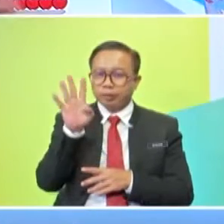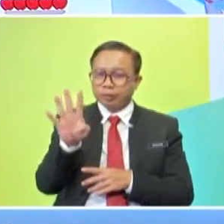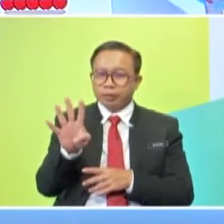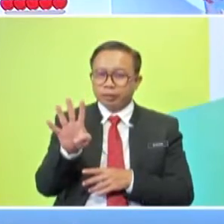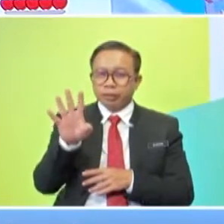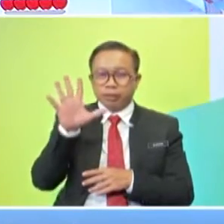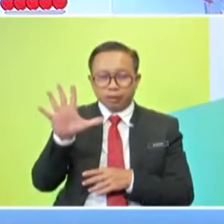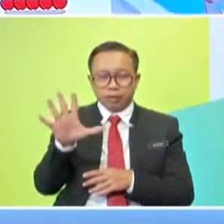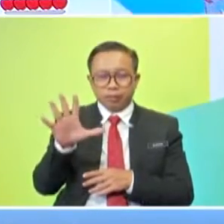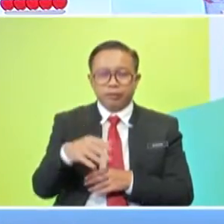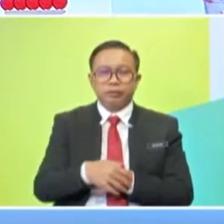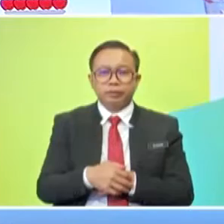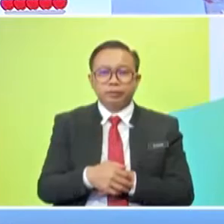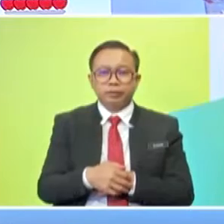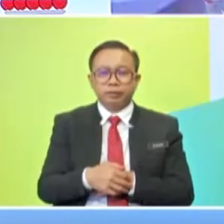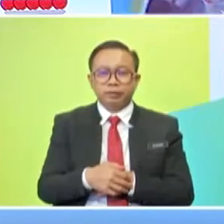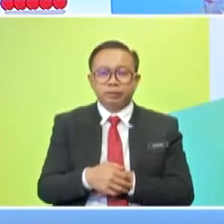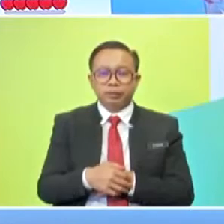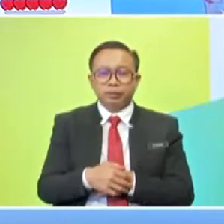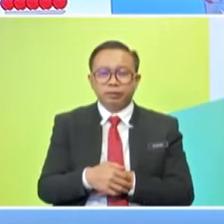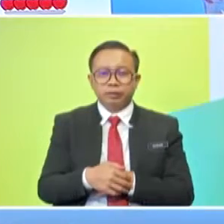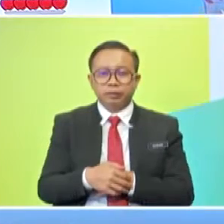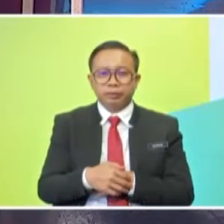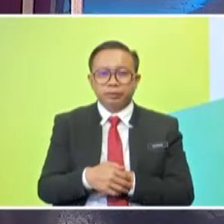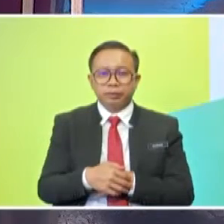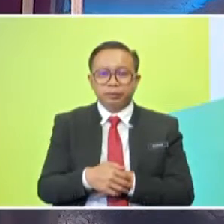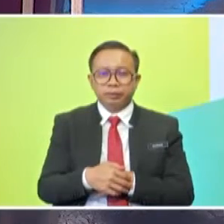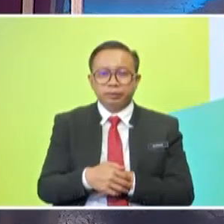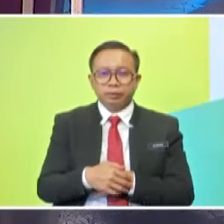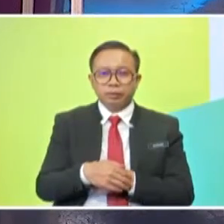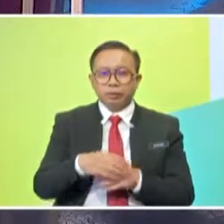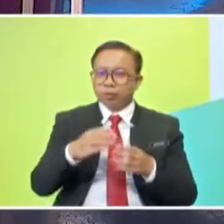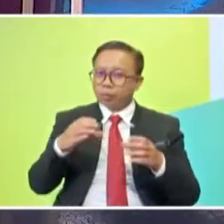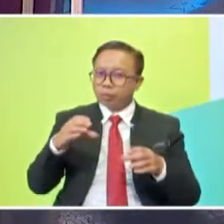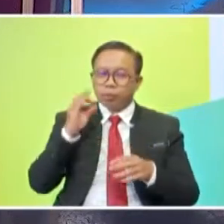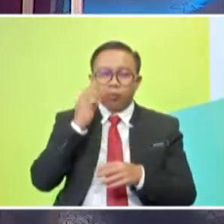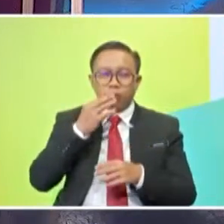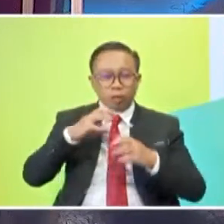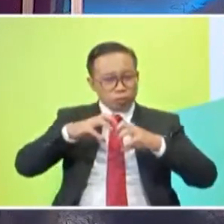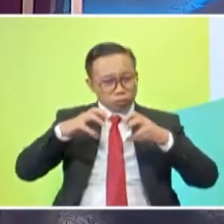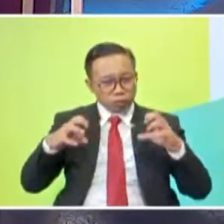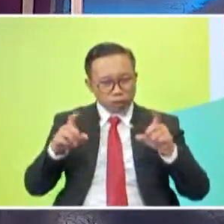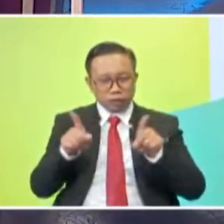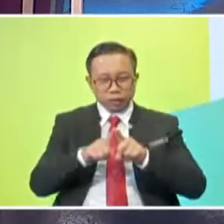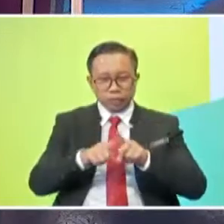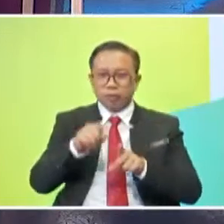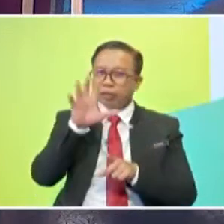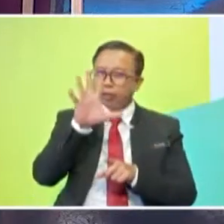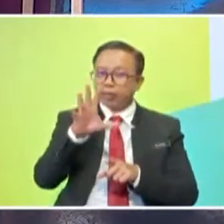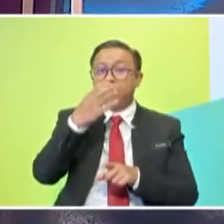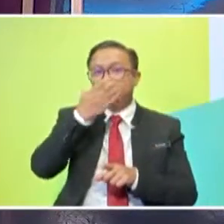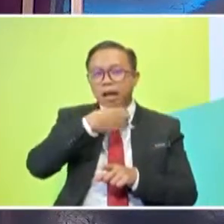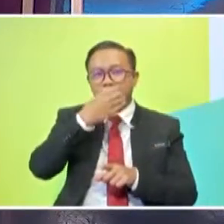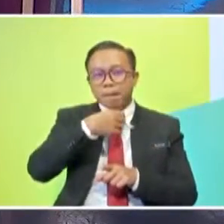12345 KD coba tuh jawabannya jadi buah durian bersamaan 5